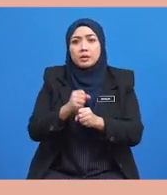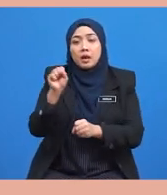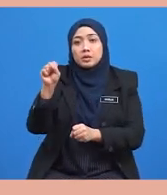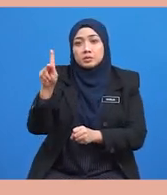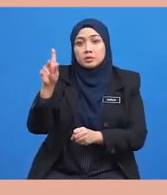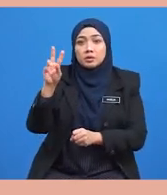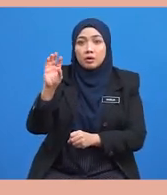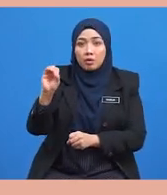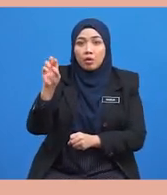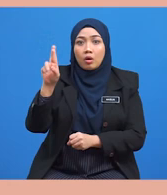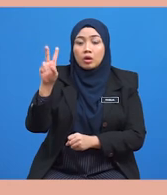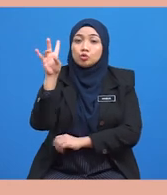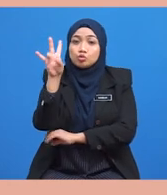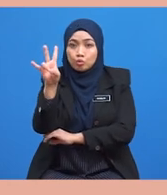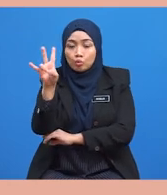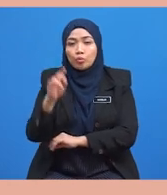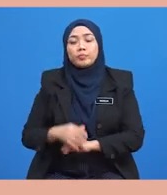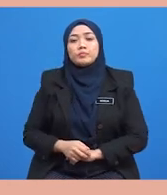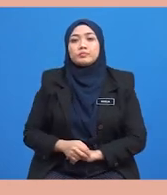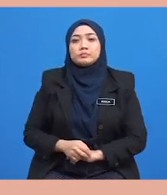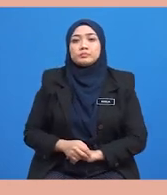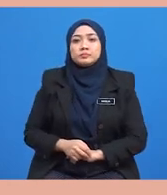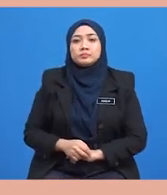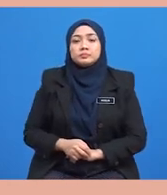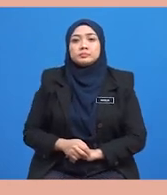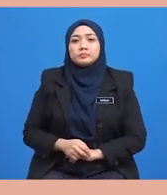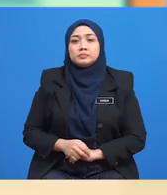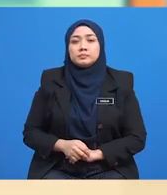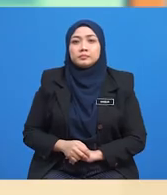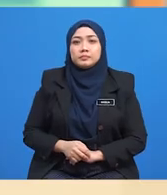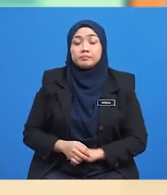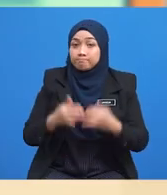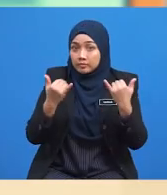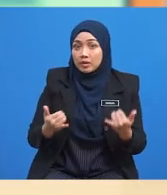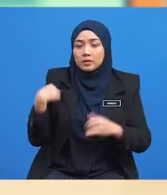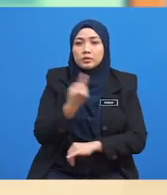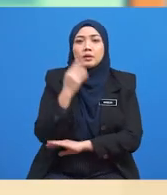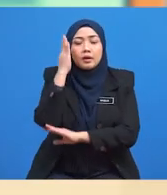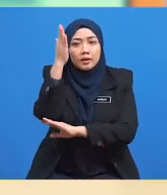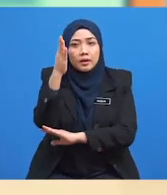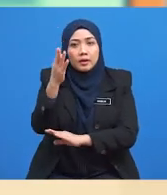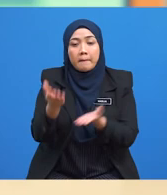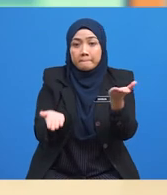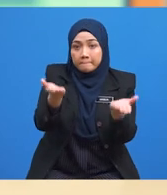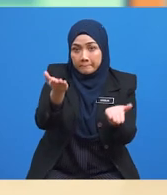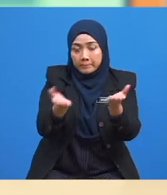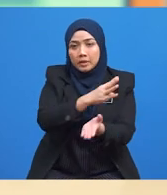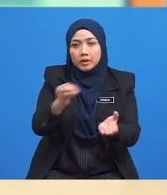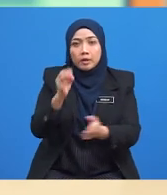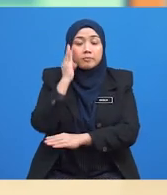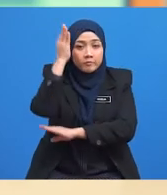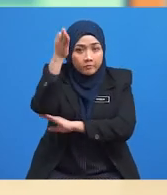skor 7. Faham, murid-murid? Bagus. Sekarang kita akan membanding dan